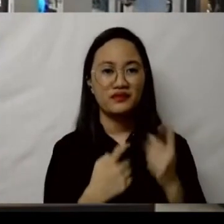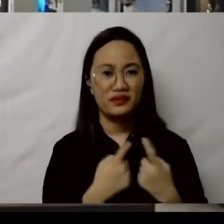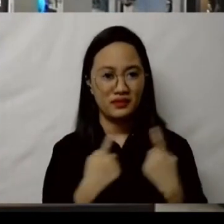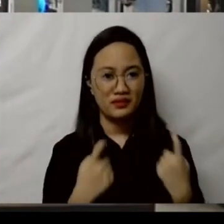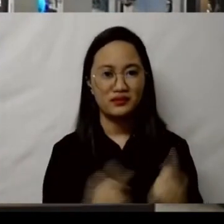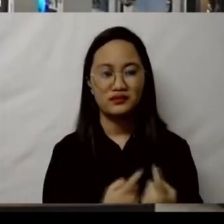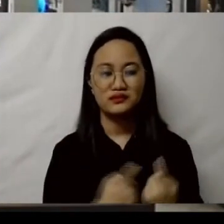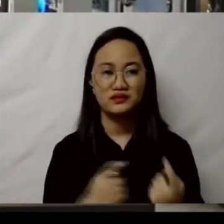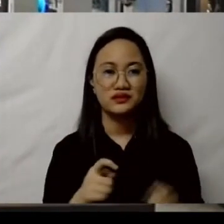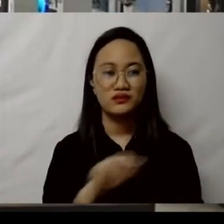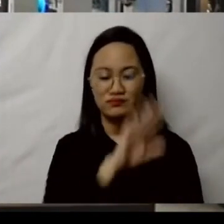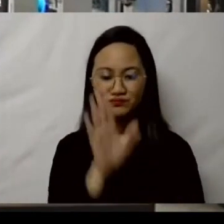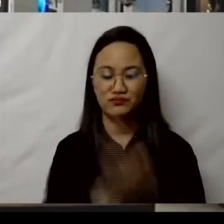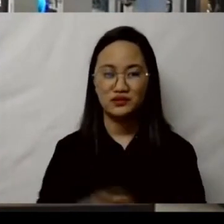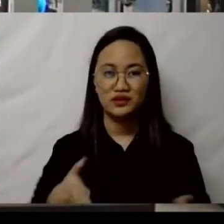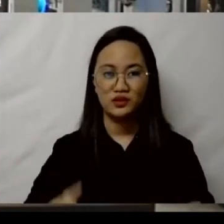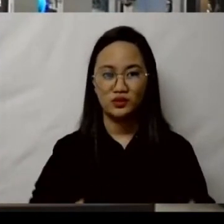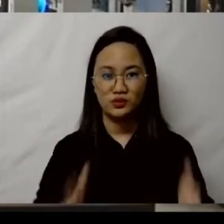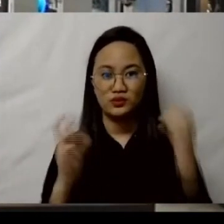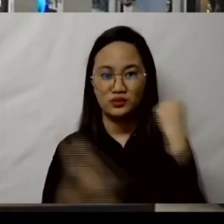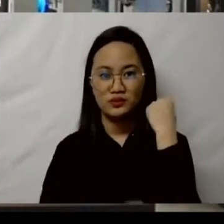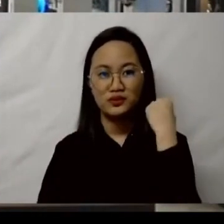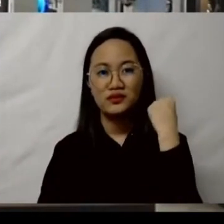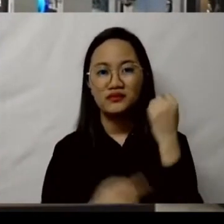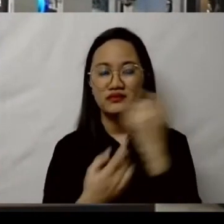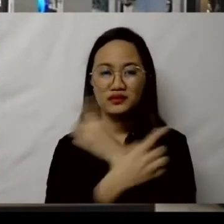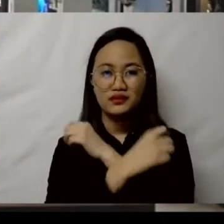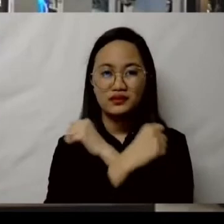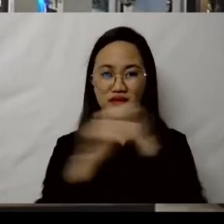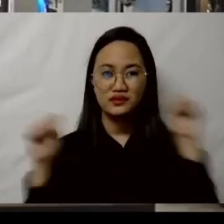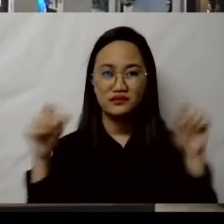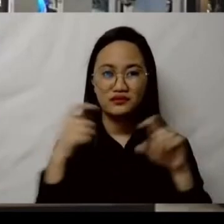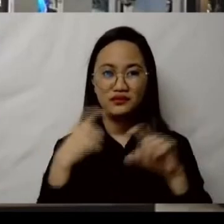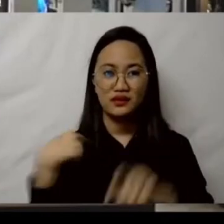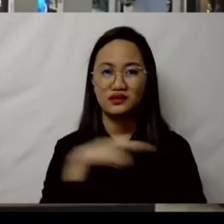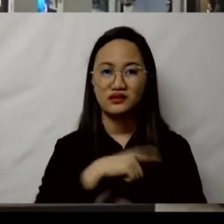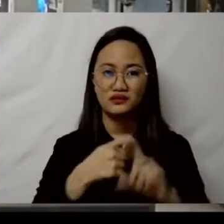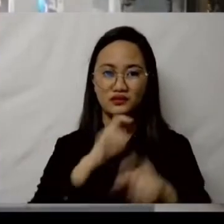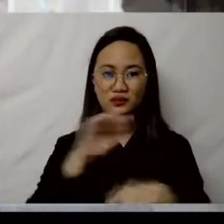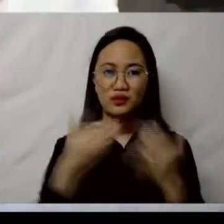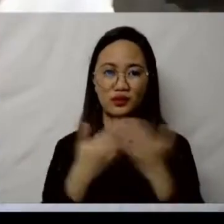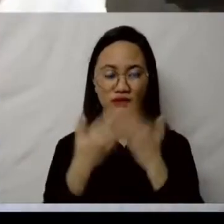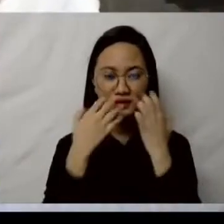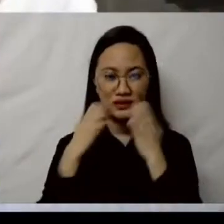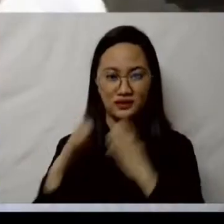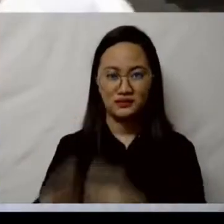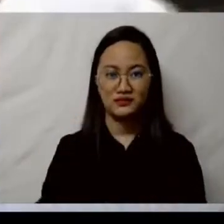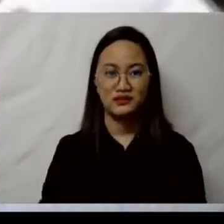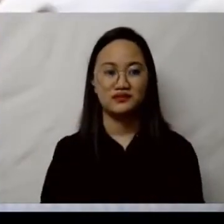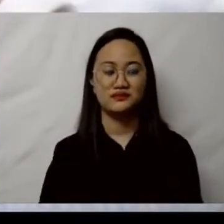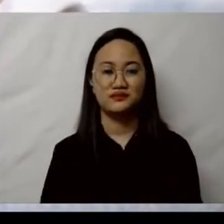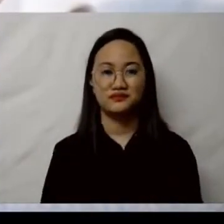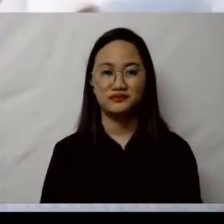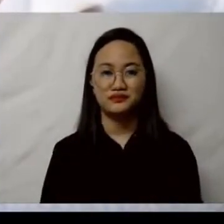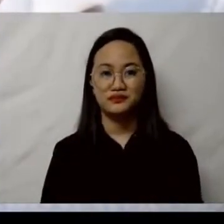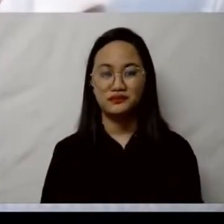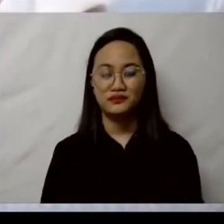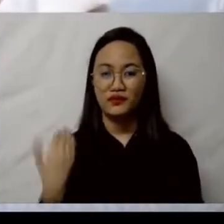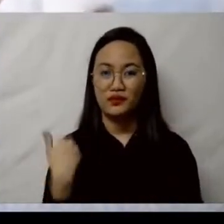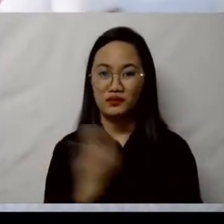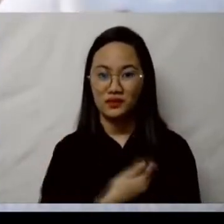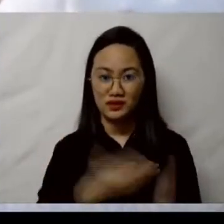kaming ipahintulot sa tukso at iadya mo kami sa lahat ng masama. Inihiling namin kami